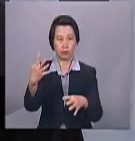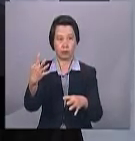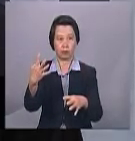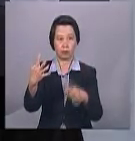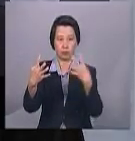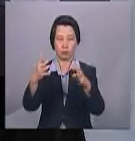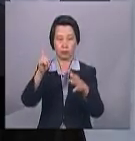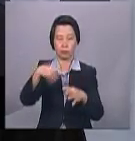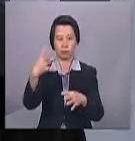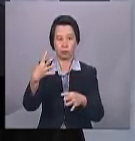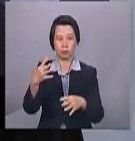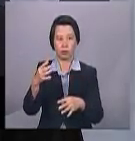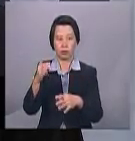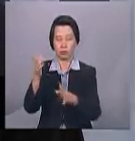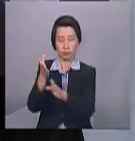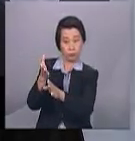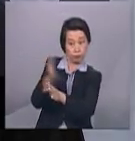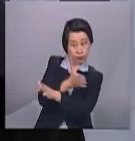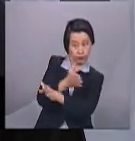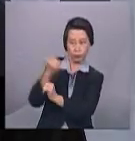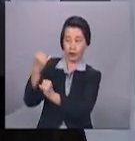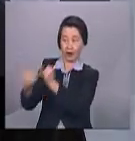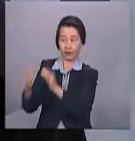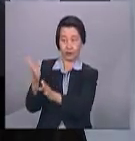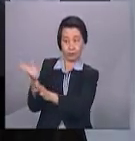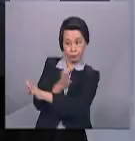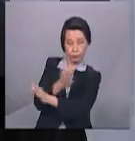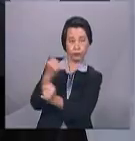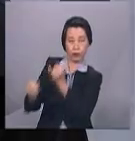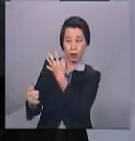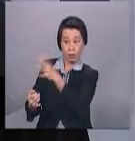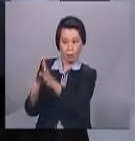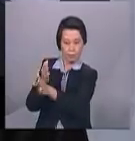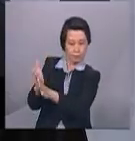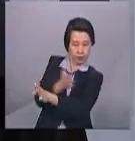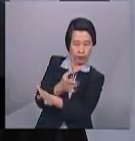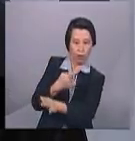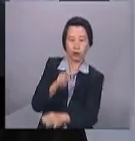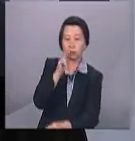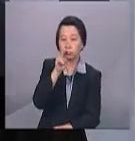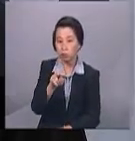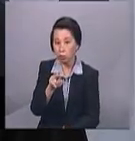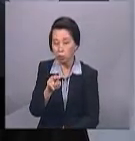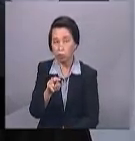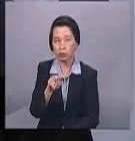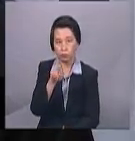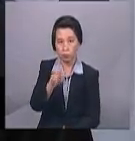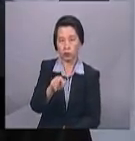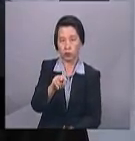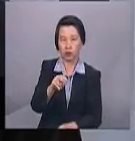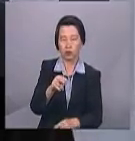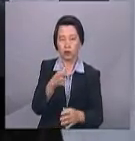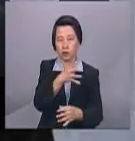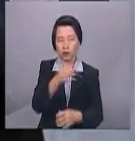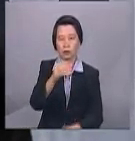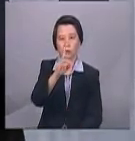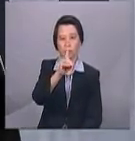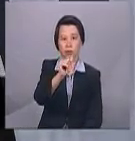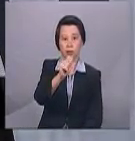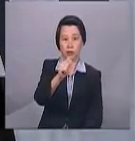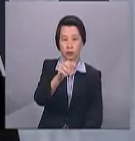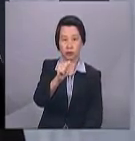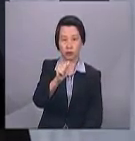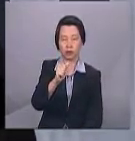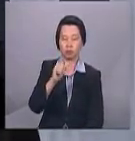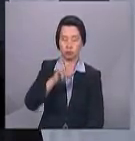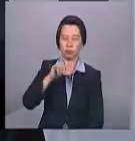a few days before it ends, we will look into our performance in terms of data. Although yesterday I did say